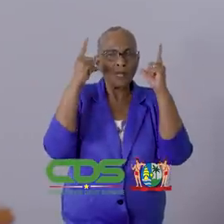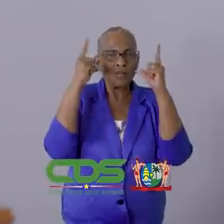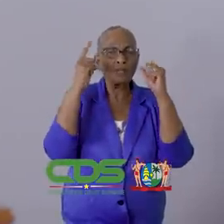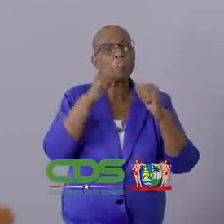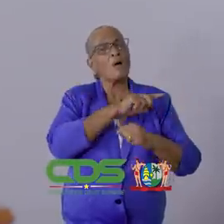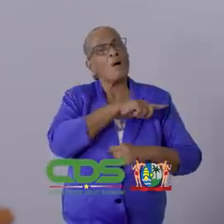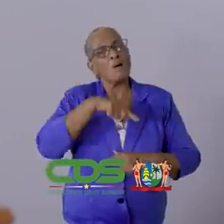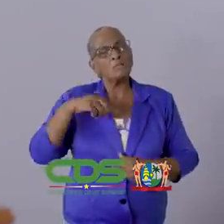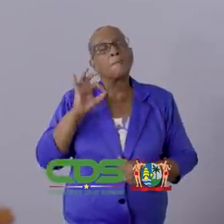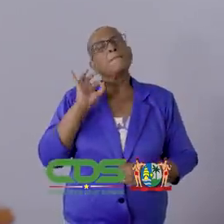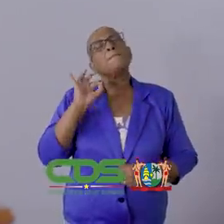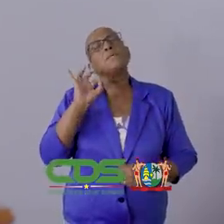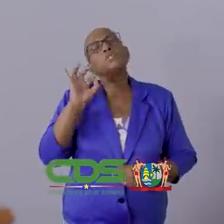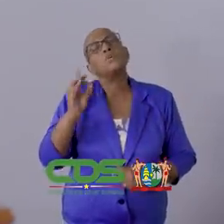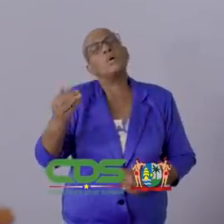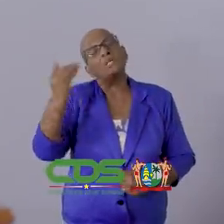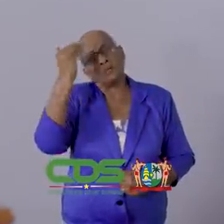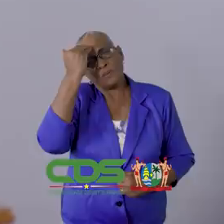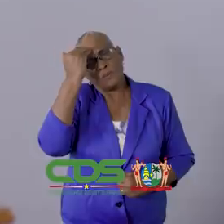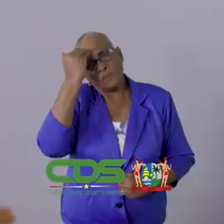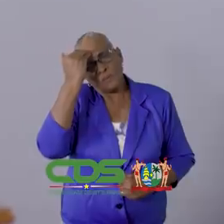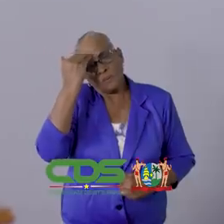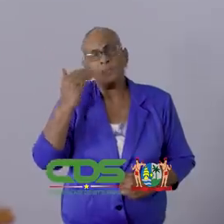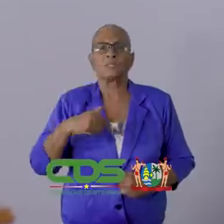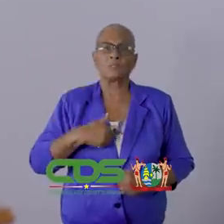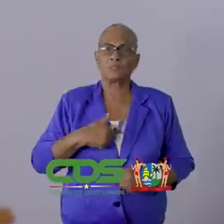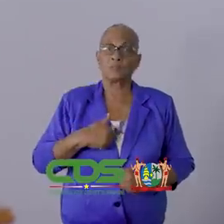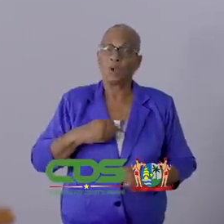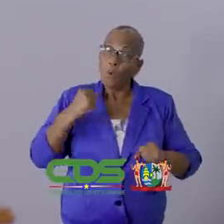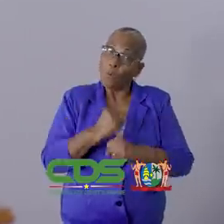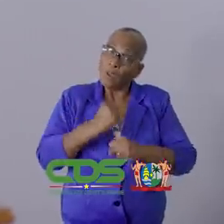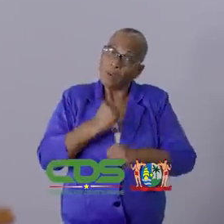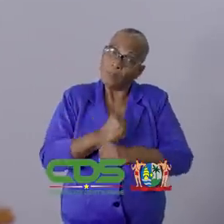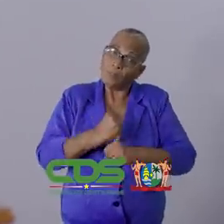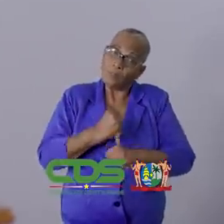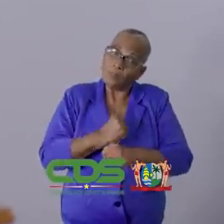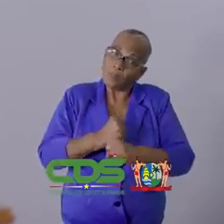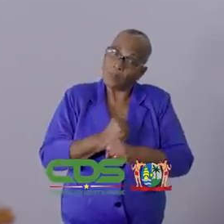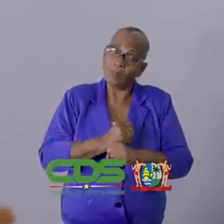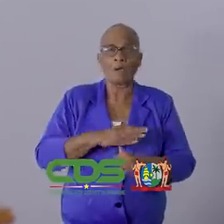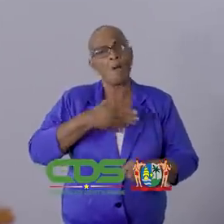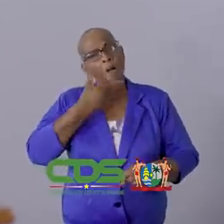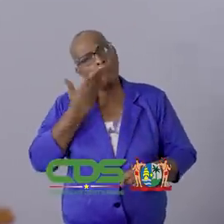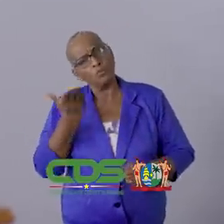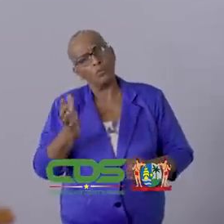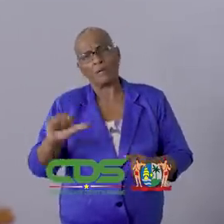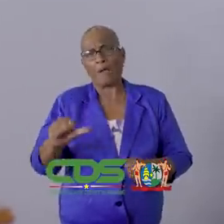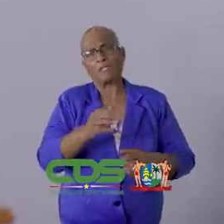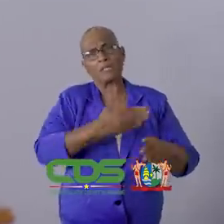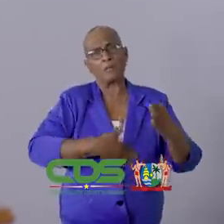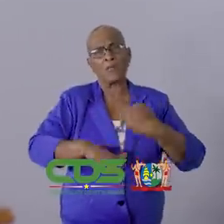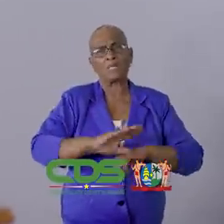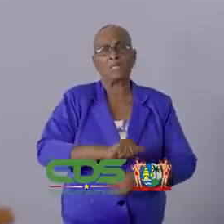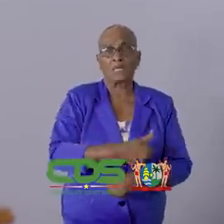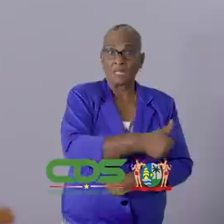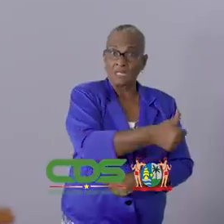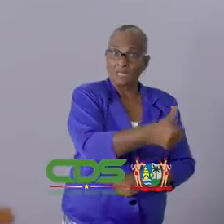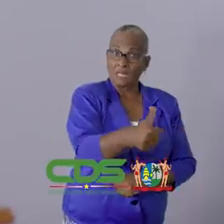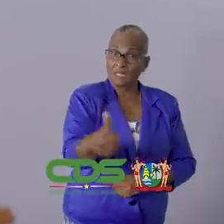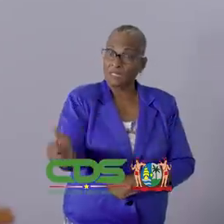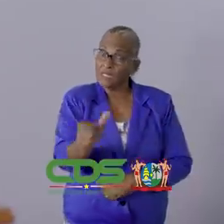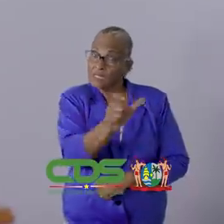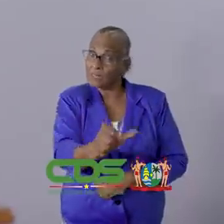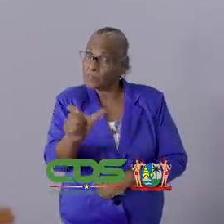samenleving onze bijzondere aandacht heeft. Wij werken intensief aan modellen waarbij elke